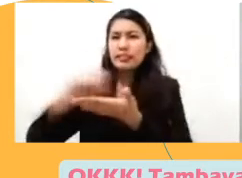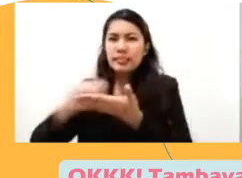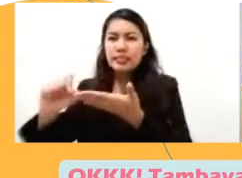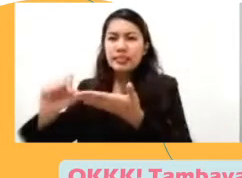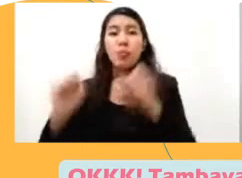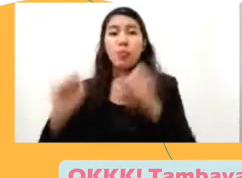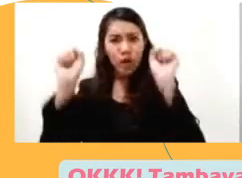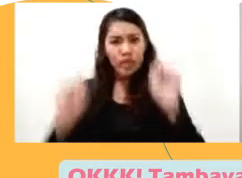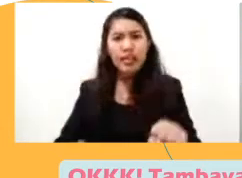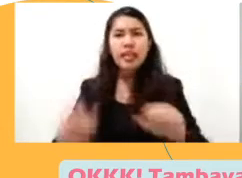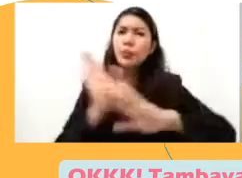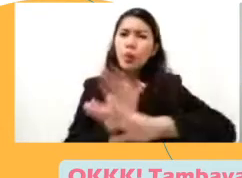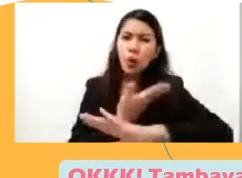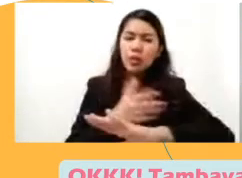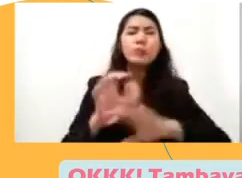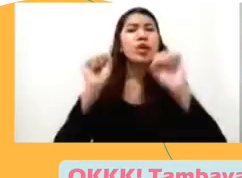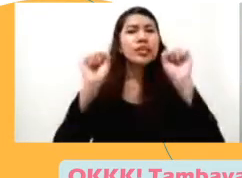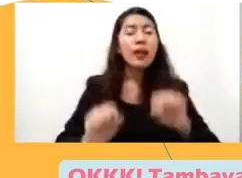sige. Kung